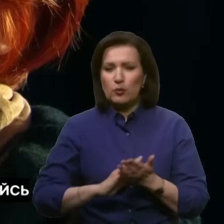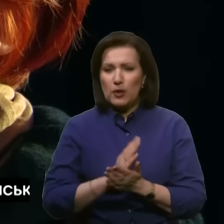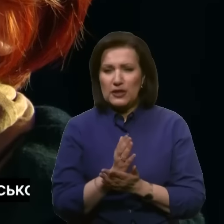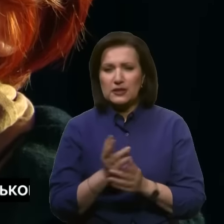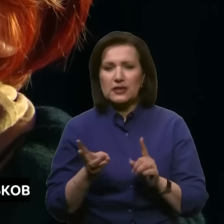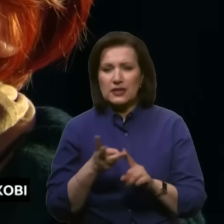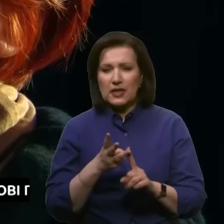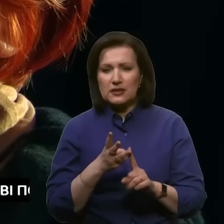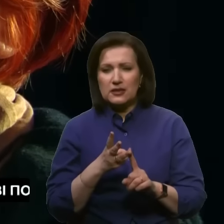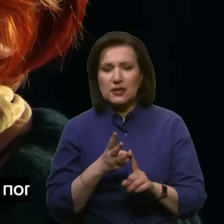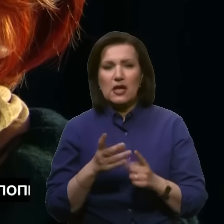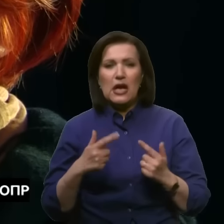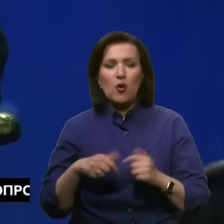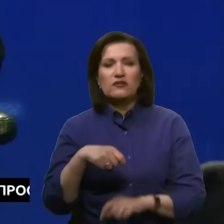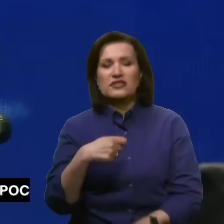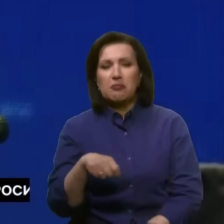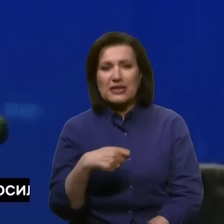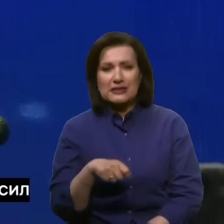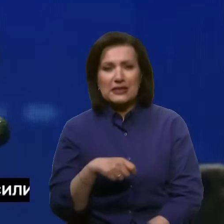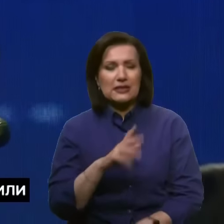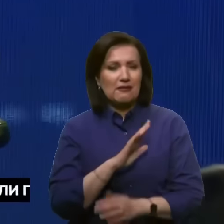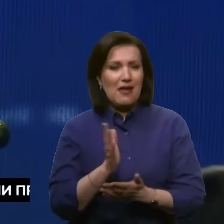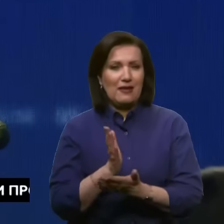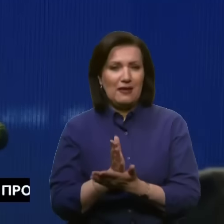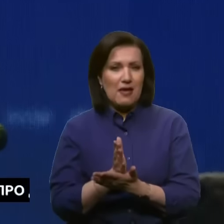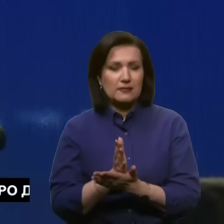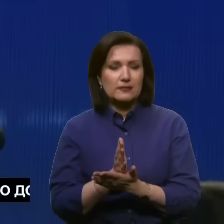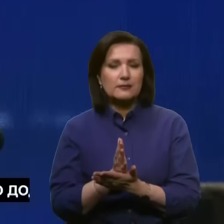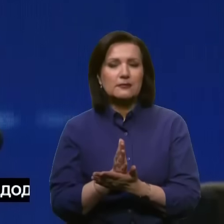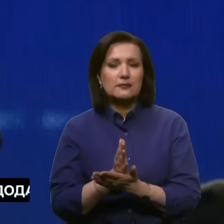політикою. Третє. Офіс президента не є